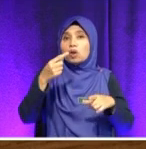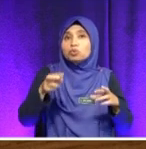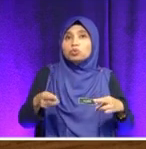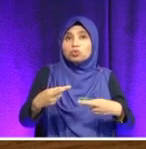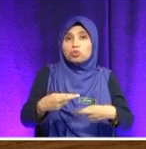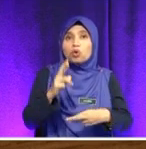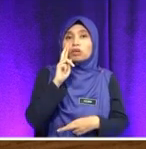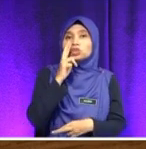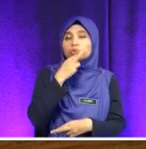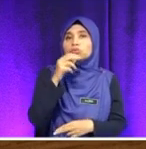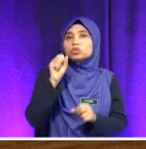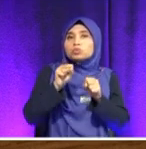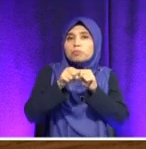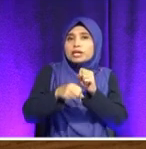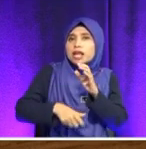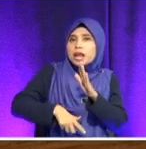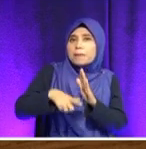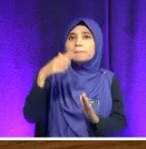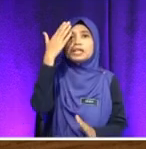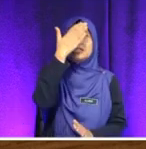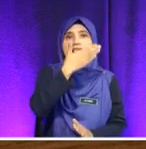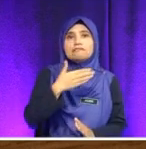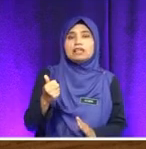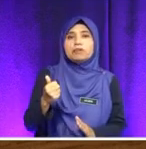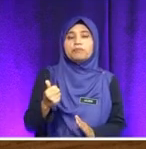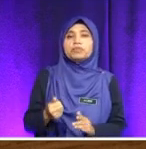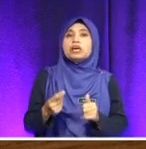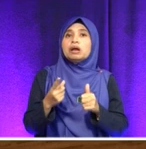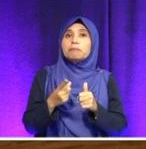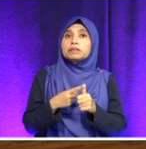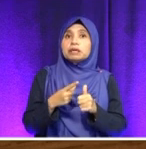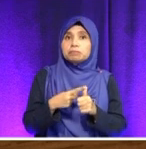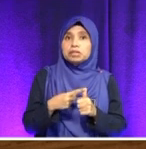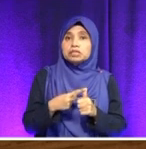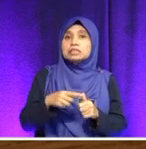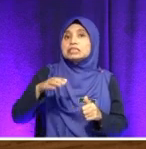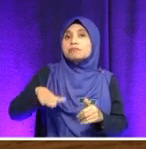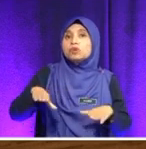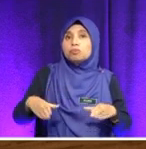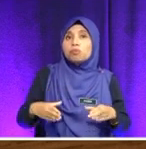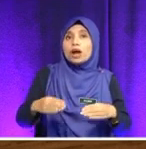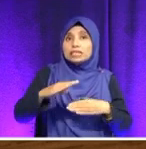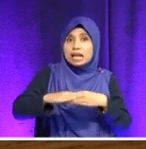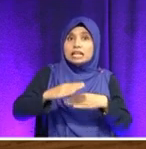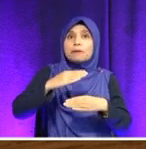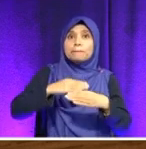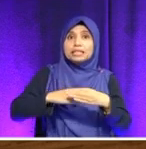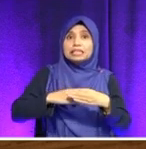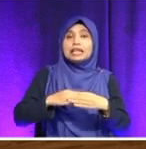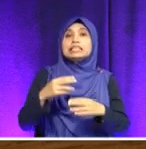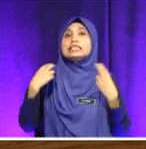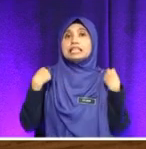ceria. Okey, perkara pertama yang perlu kita ambil kira sebelum membuat lipatan napkin. Okey,